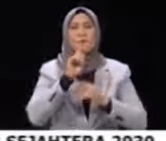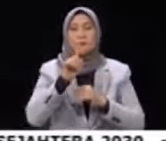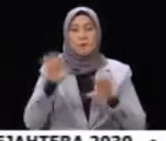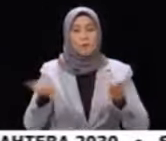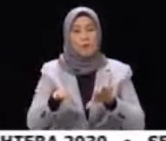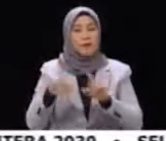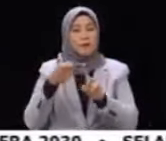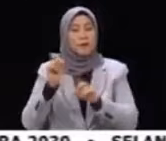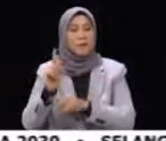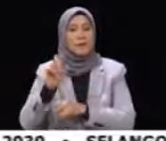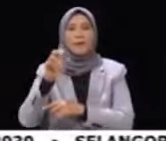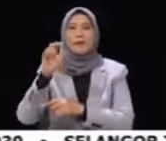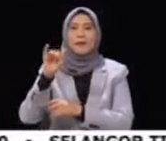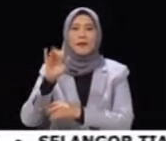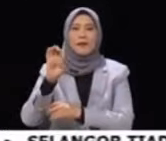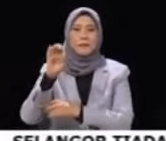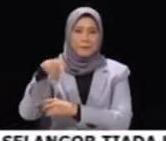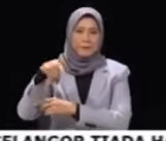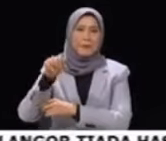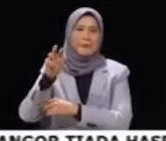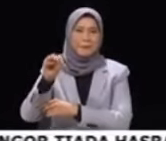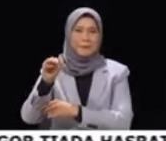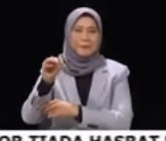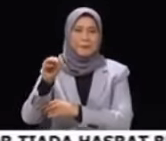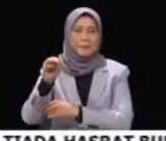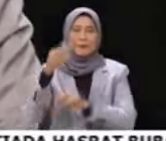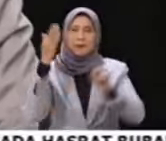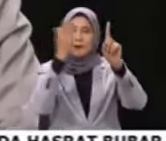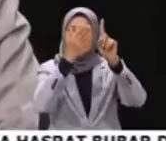pihak YAPIM. Iaitu target kita sebanyak